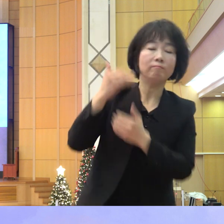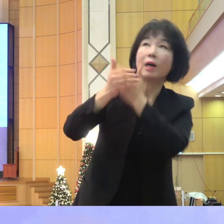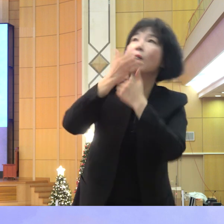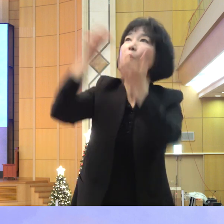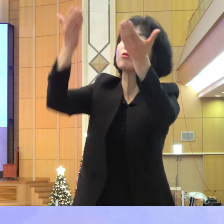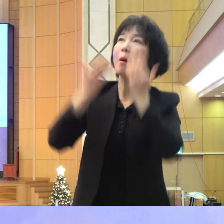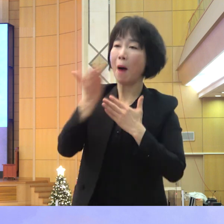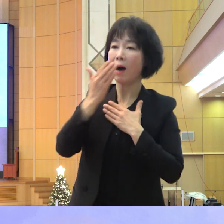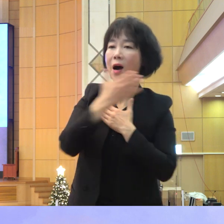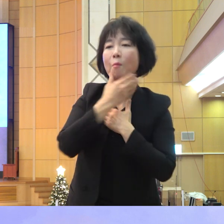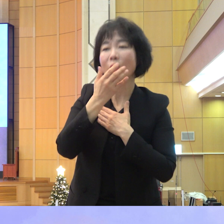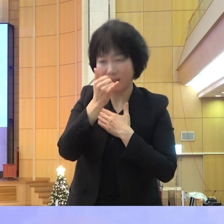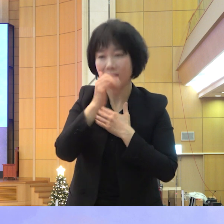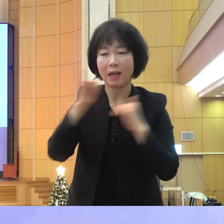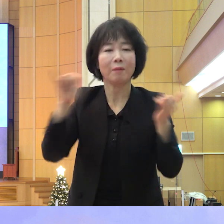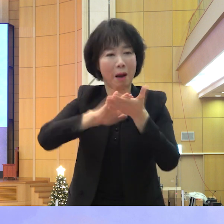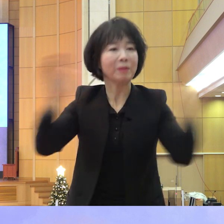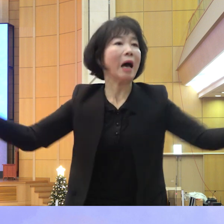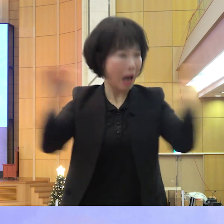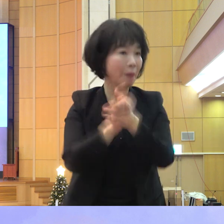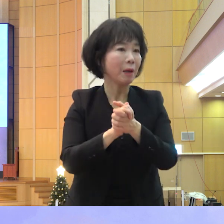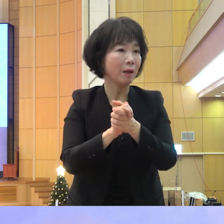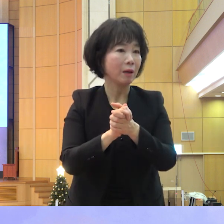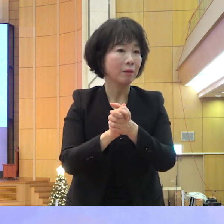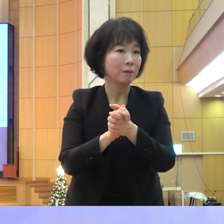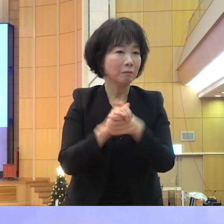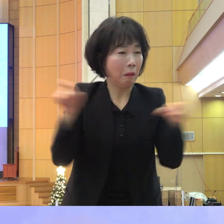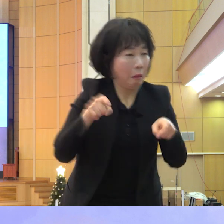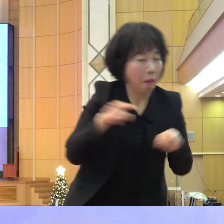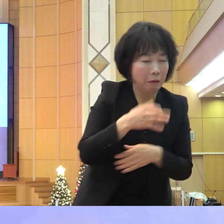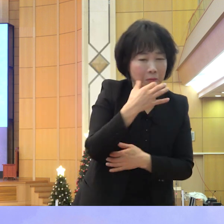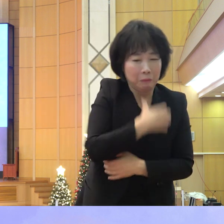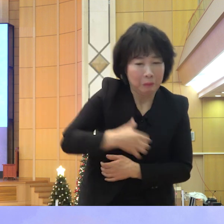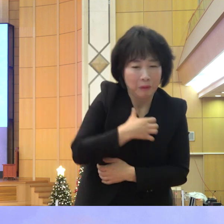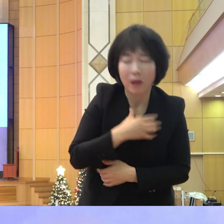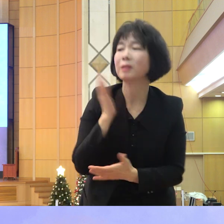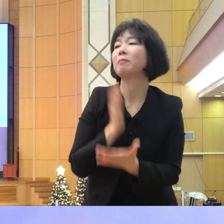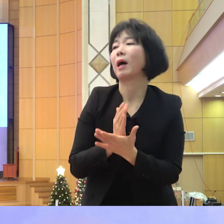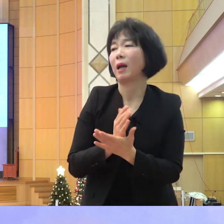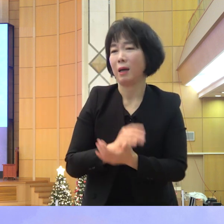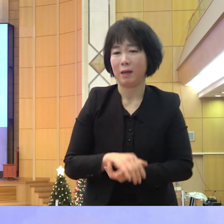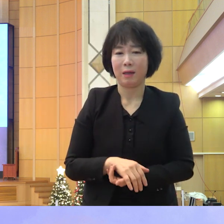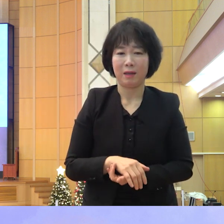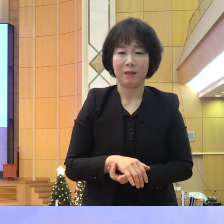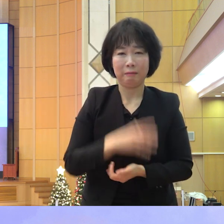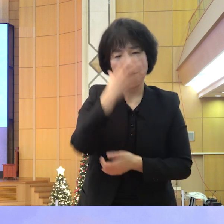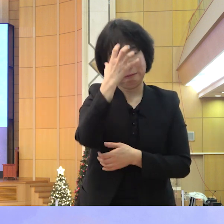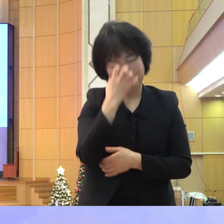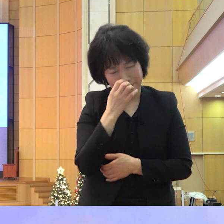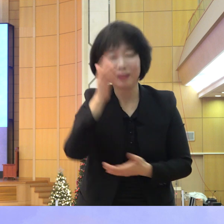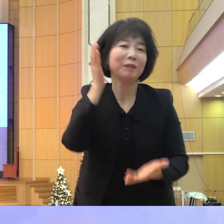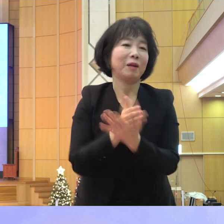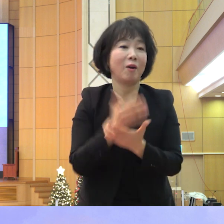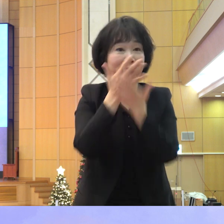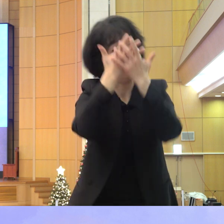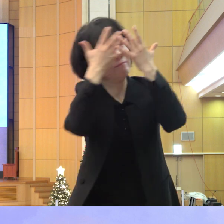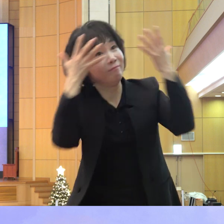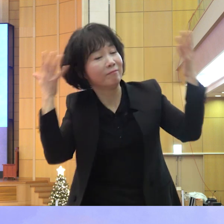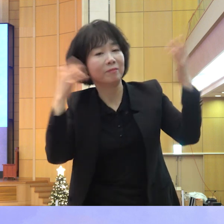하나님이 축복해 주면 복 있는 사람 될 건데 뭐 때문에 그렇게 기가 죽어가지고 그렇게